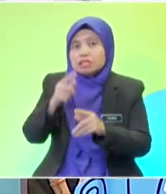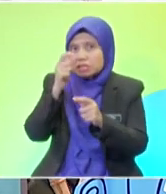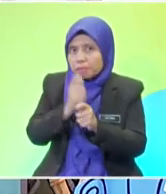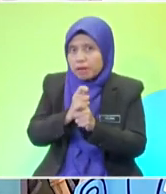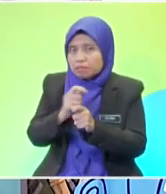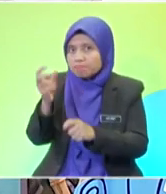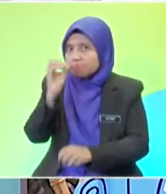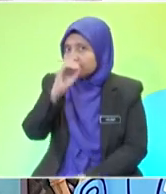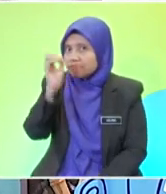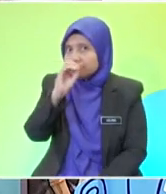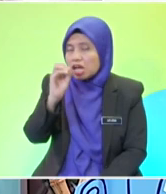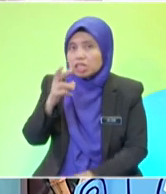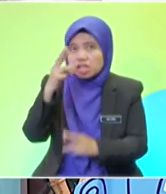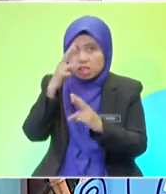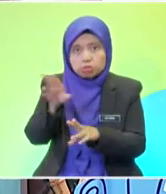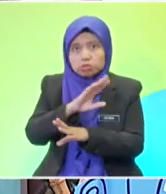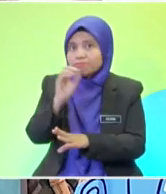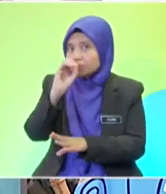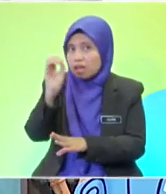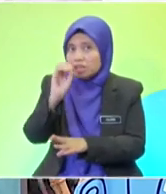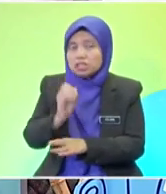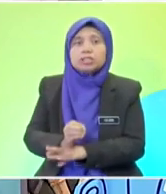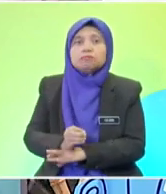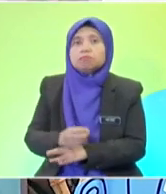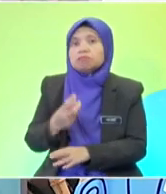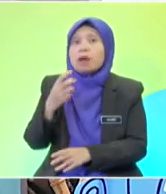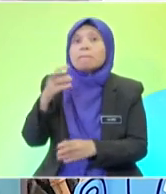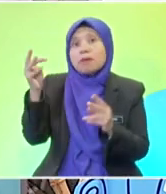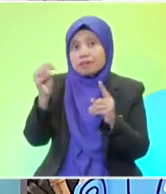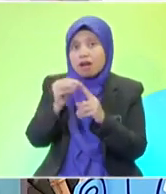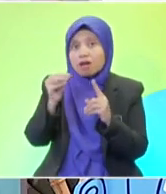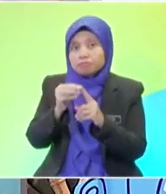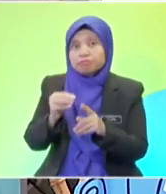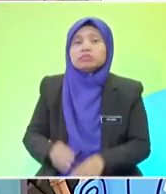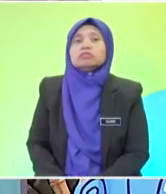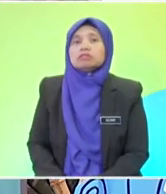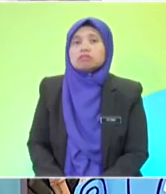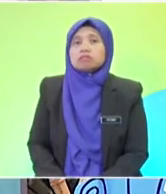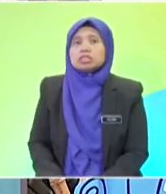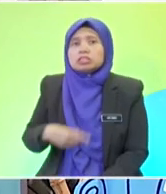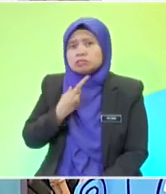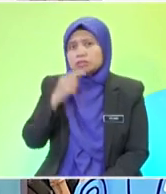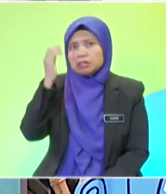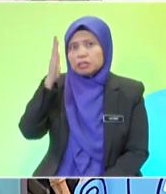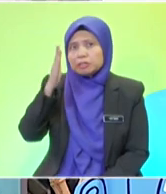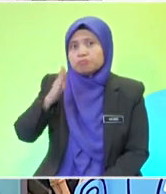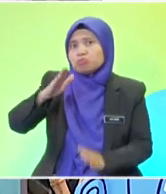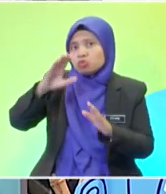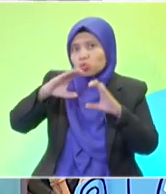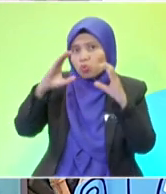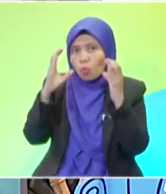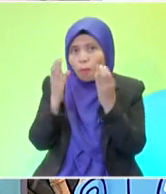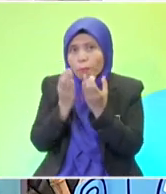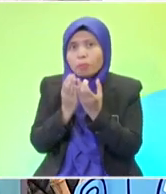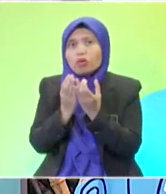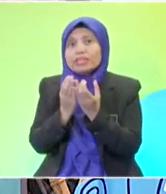tak ada respon tak jelas tetapi bisa menyerang segmen ini Irfan kita akan kumpul ke murid itu